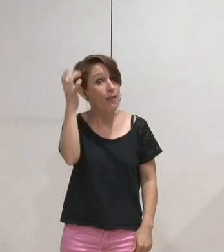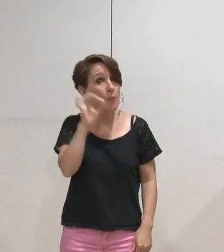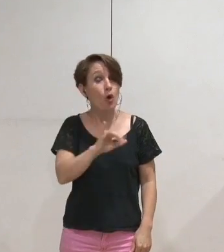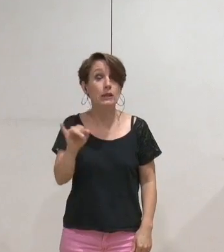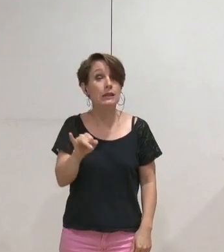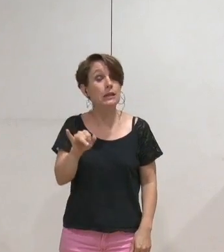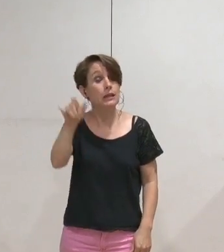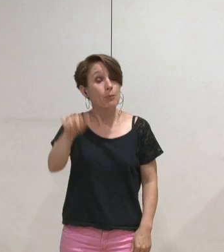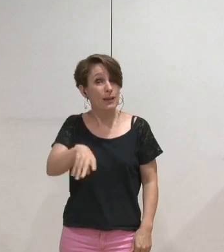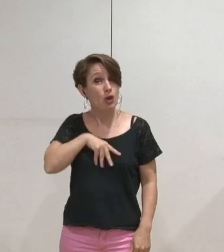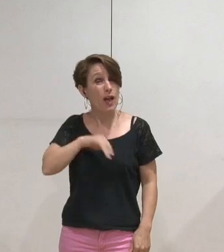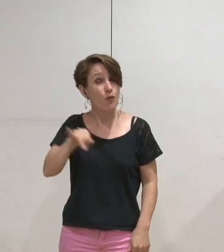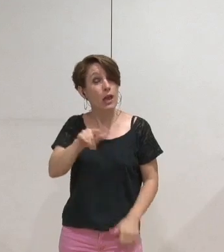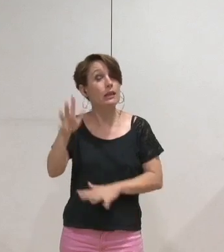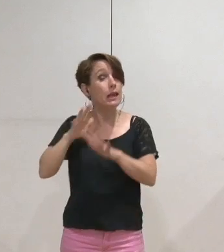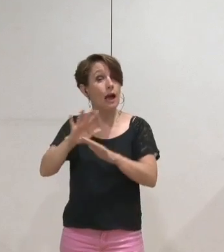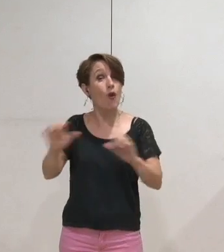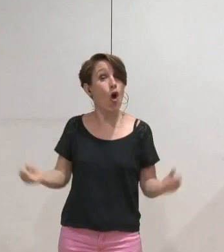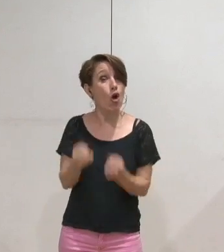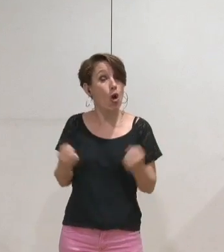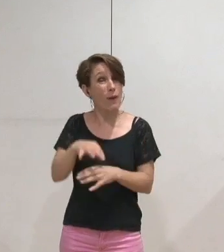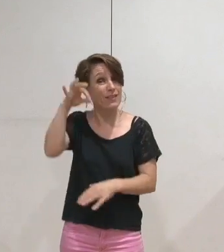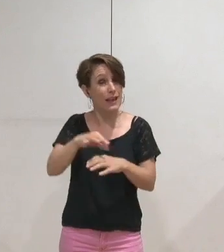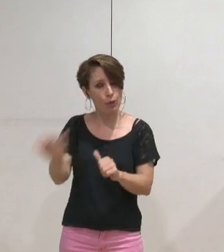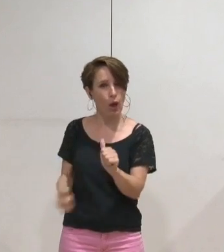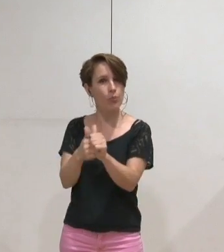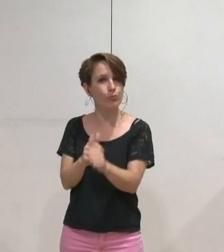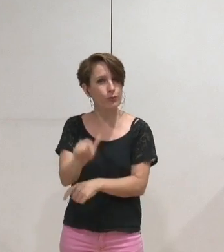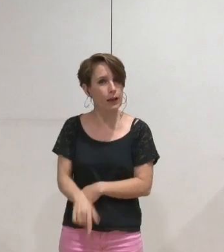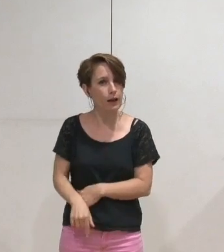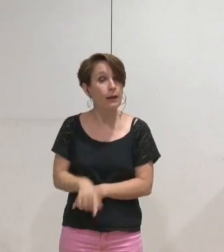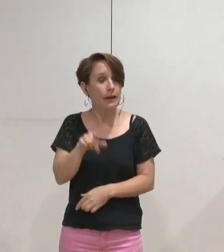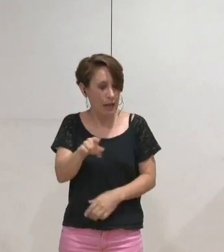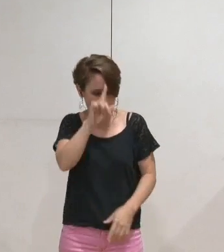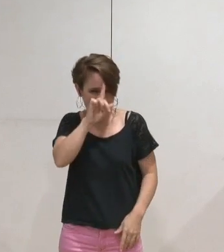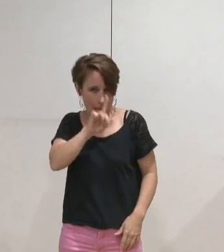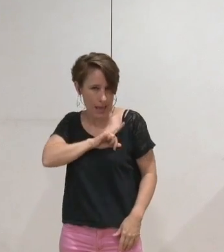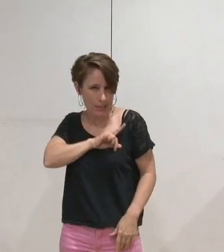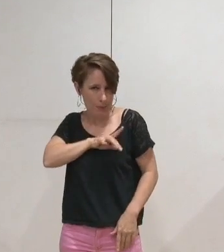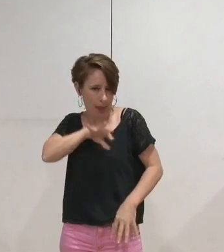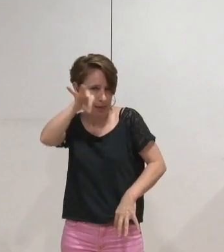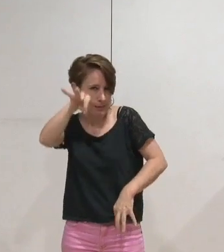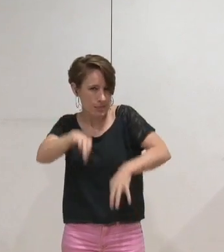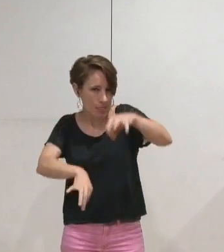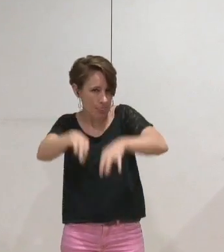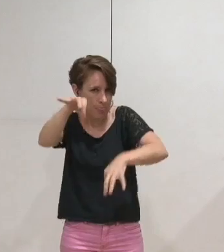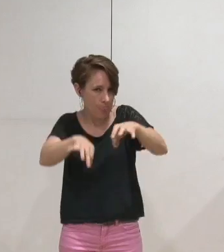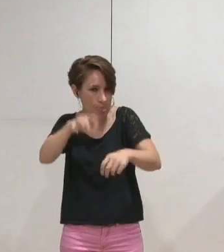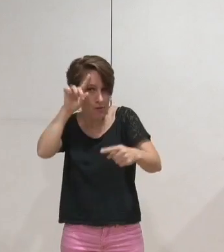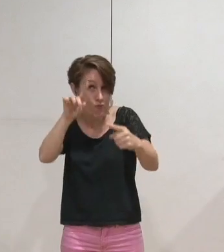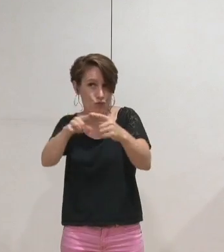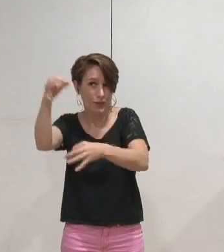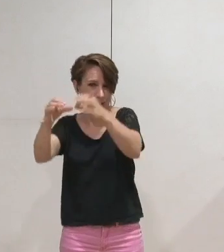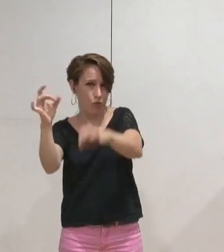colistiers qui connaît ces questions là qui a agi délibérément pour que vous soyez débouté oui vous